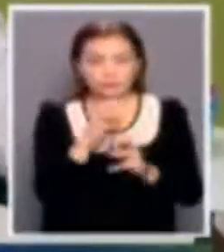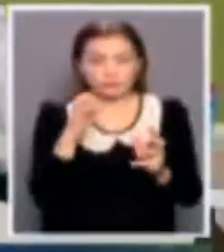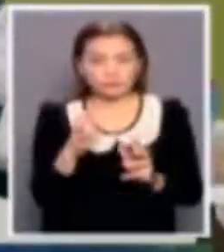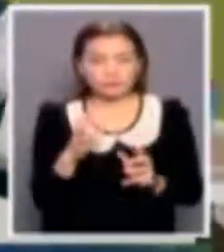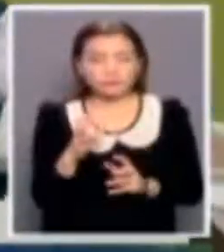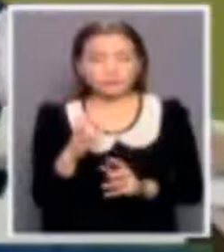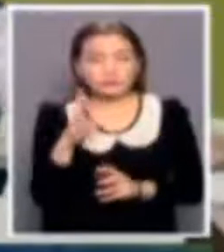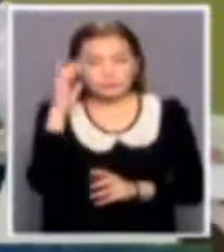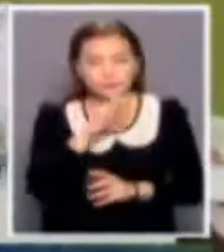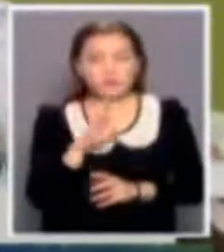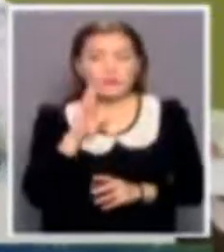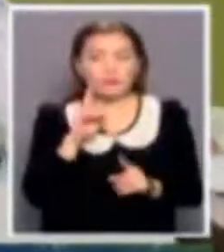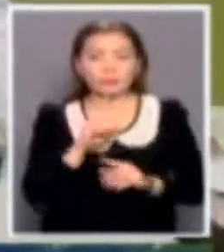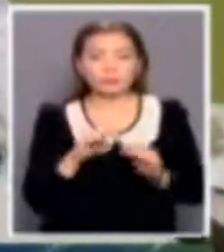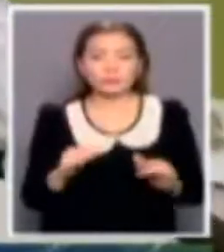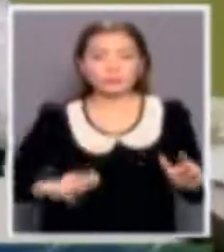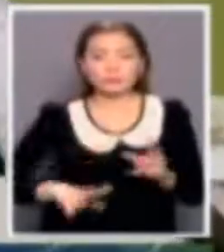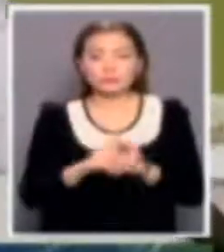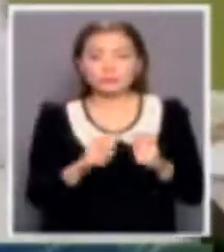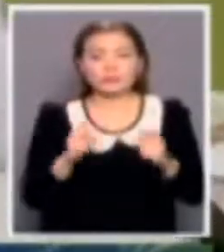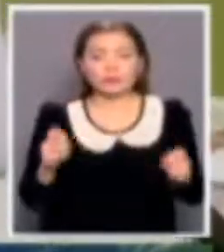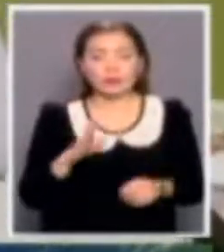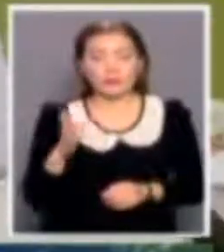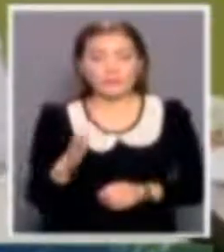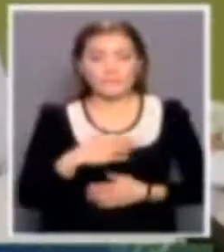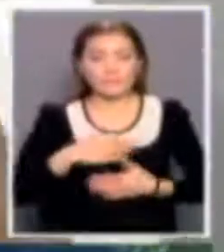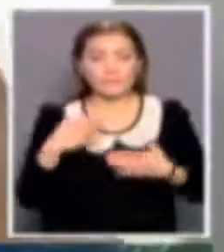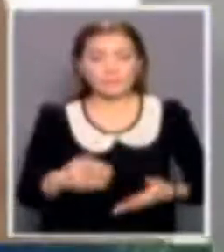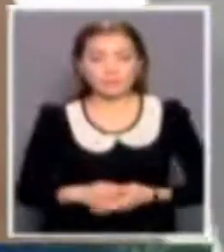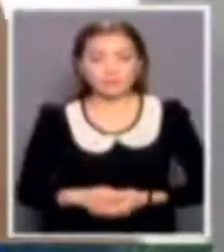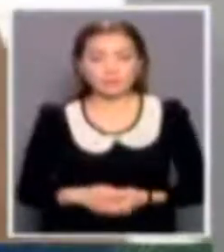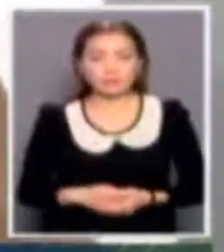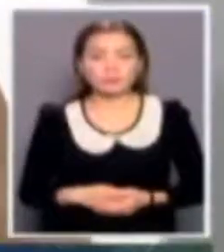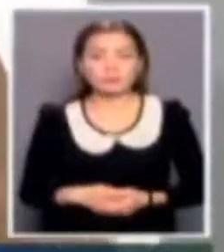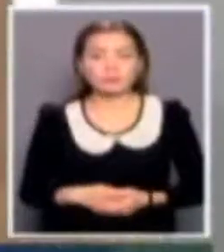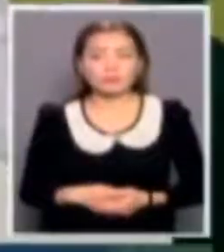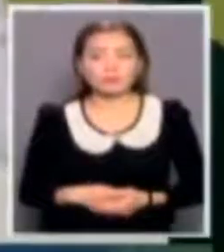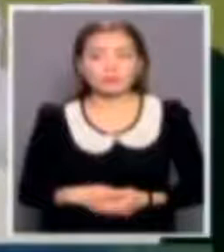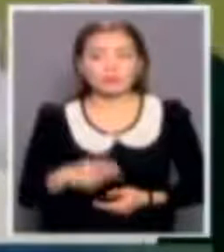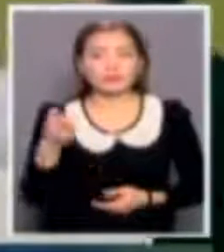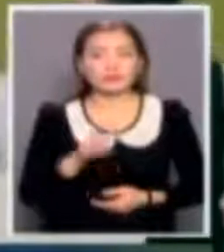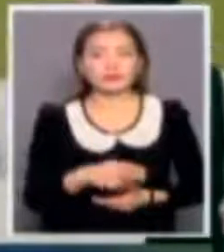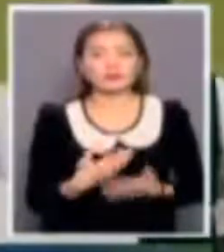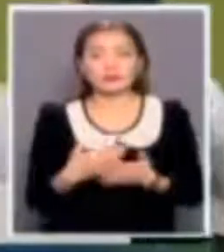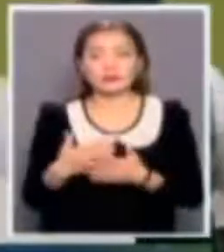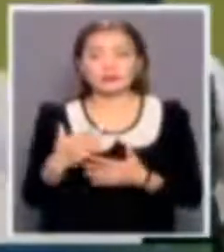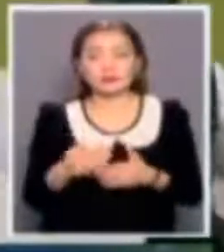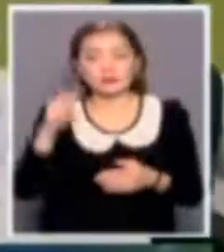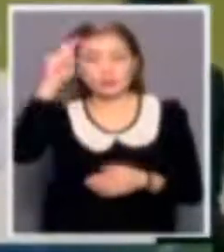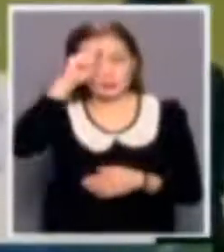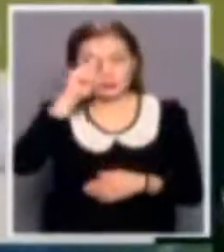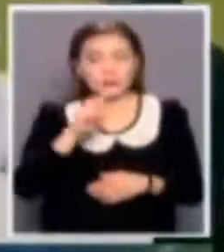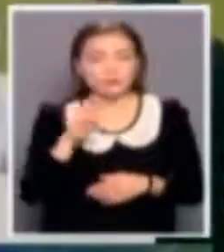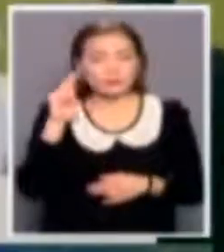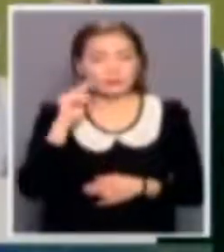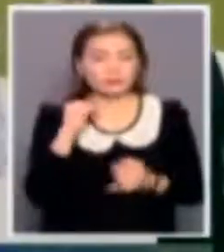қамқорлық ата-ана ретімізде ерекше балаларға ашылып отқанымызға көптеп-көп рахметімізді айтамыз. Сонда келгелі мысалы әріптерді дұрыс танымайтын